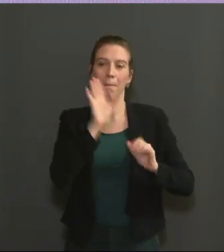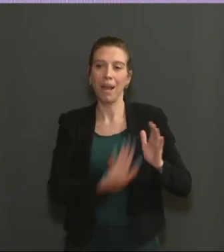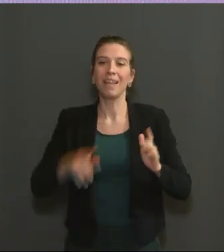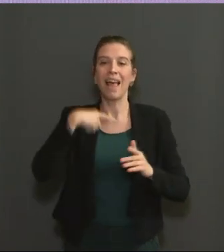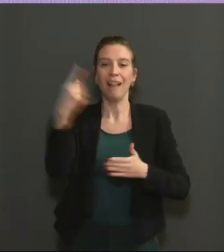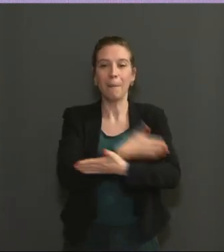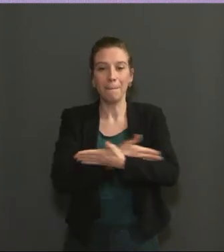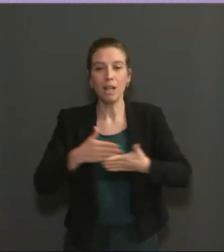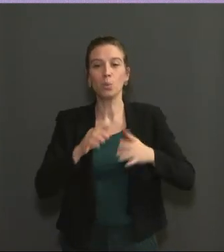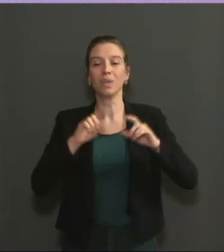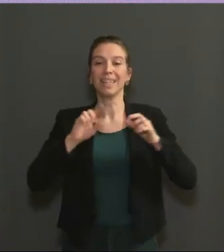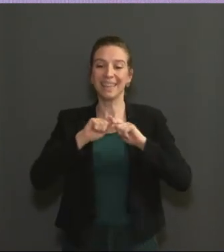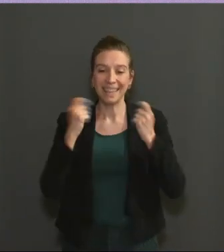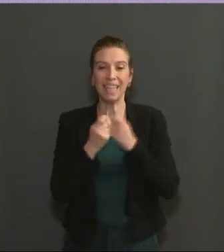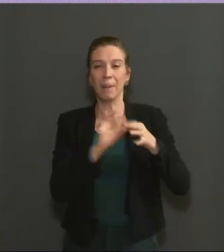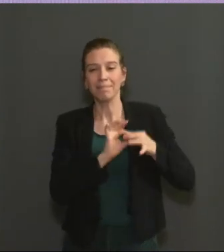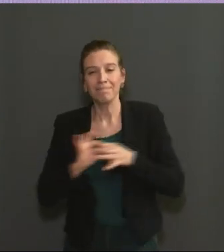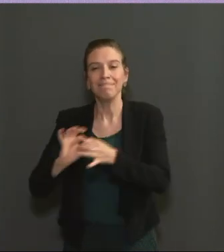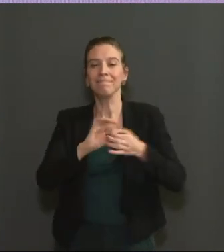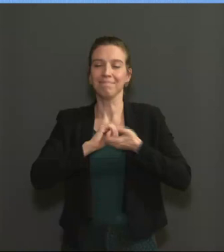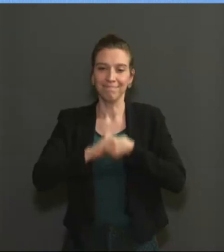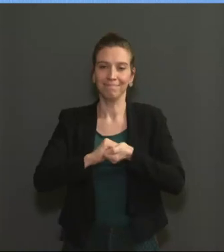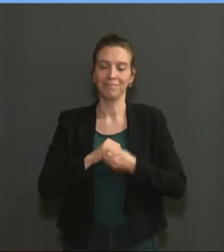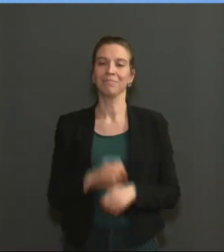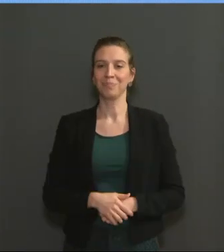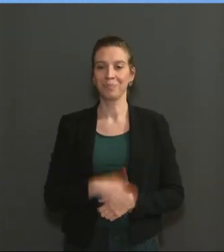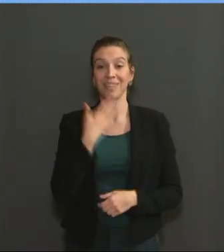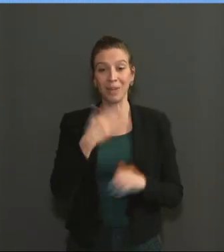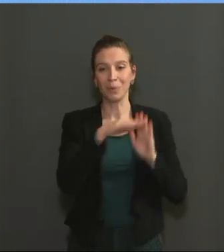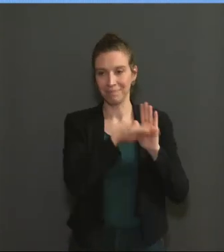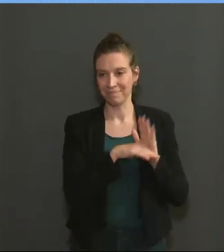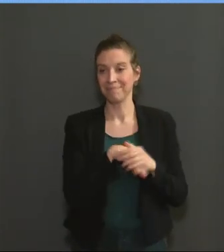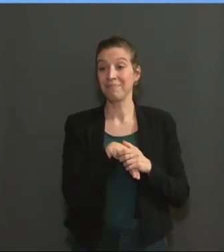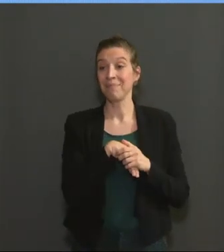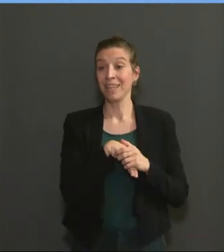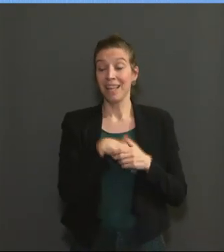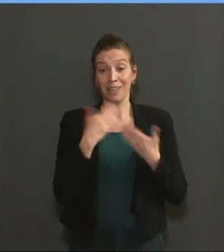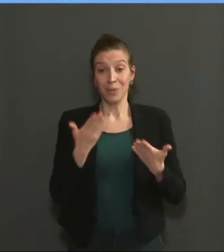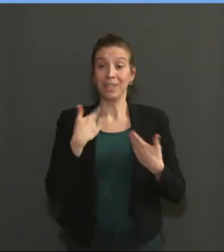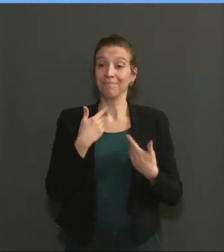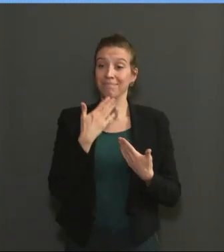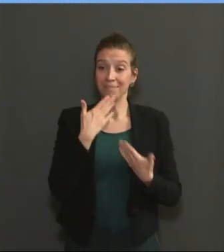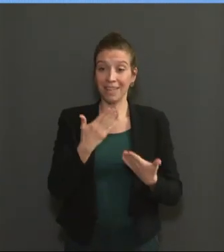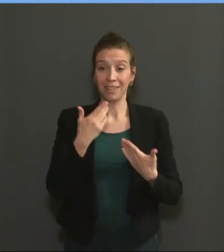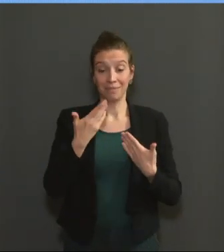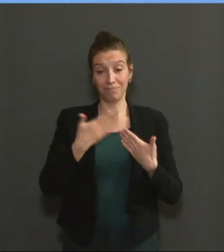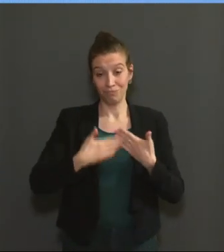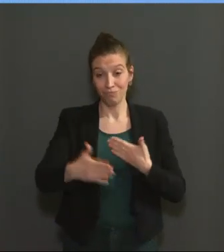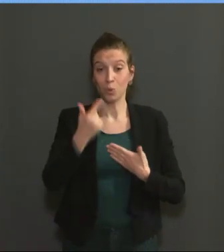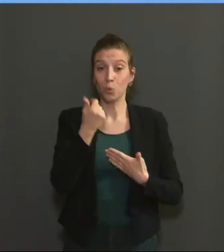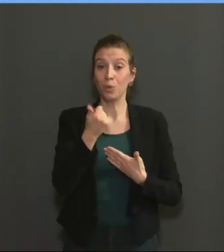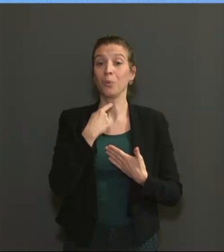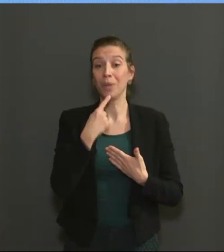j alast een prti werkek en vooral een veilige werkweek dacht niet dat er VRAG waren van de journalist dat is inderdaad niet het